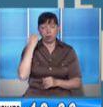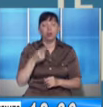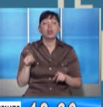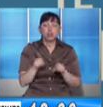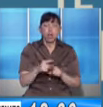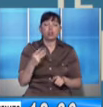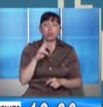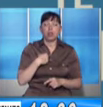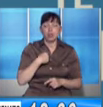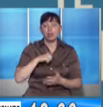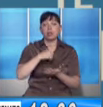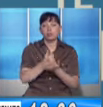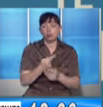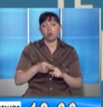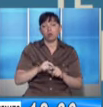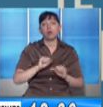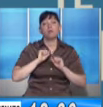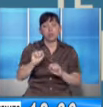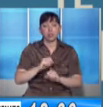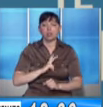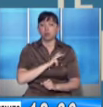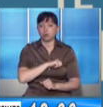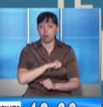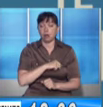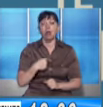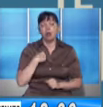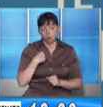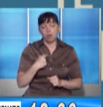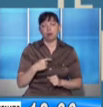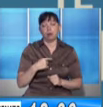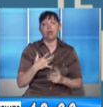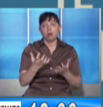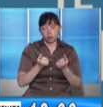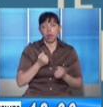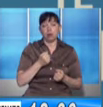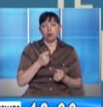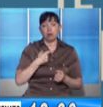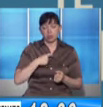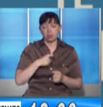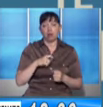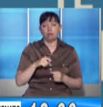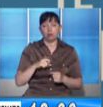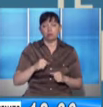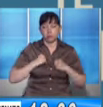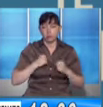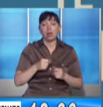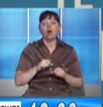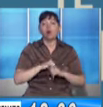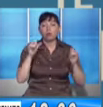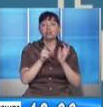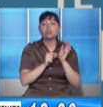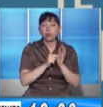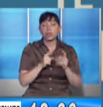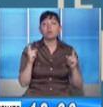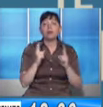este o prioritate și protecția socială. Noi ne-am angajat să majorăm pensia minimă până la 2000 de lei. Astăzi